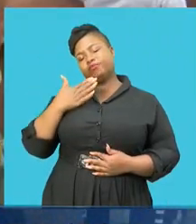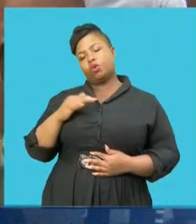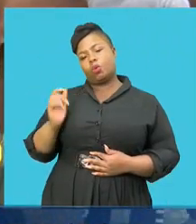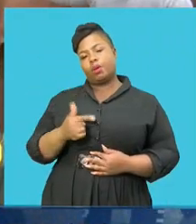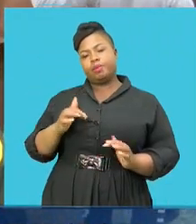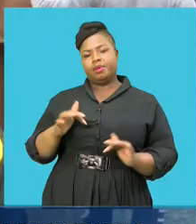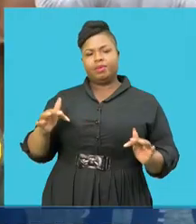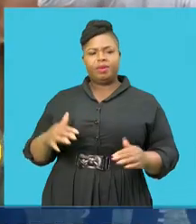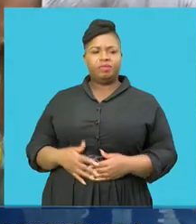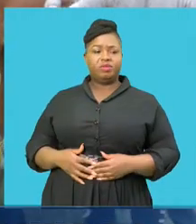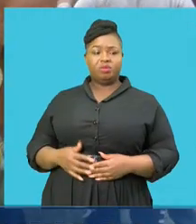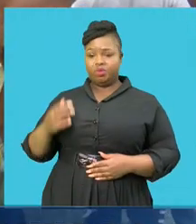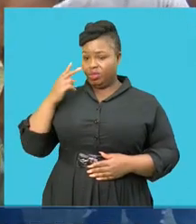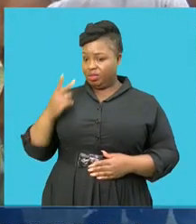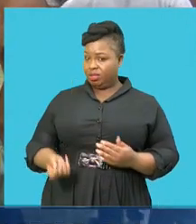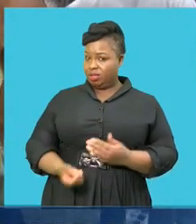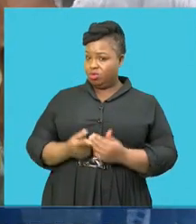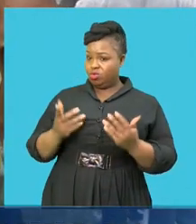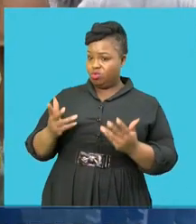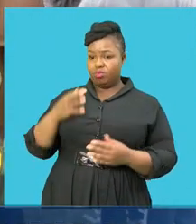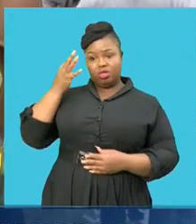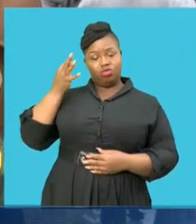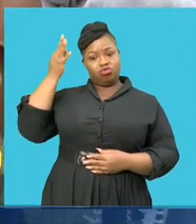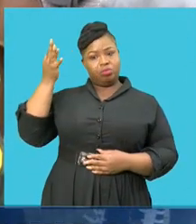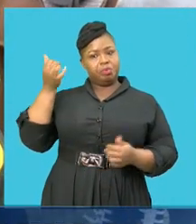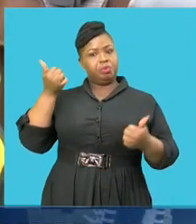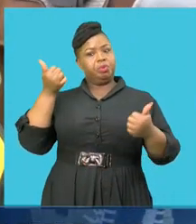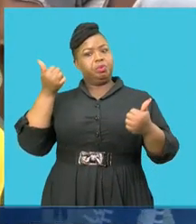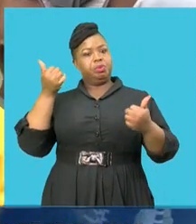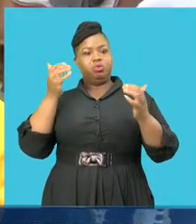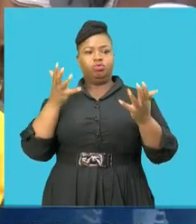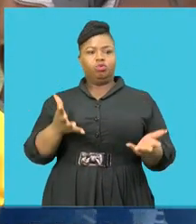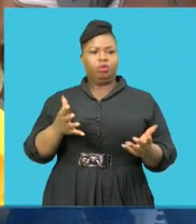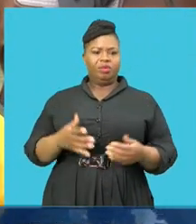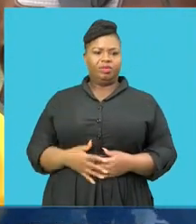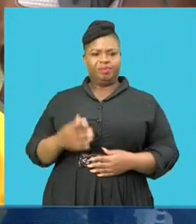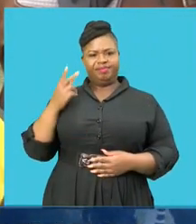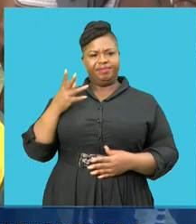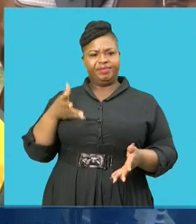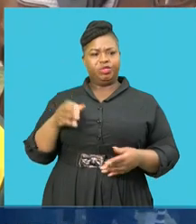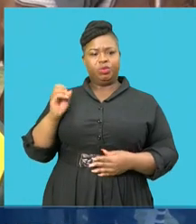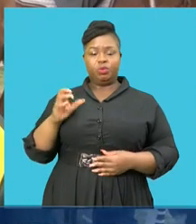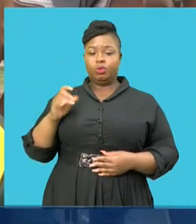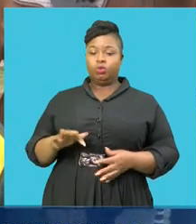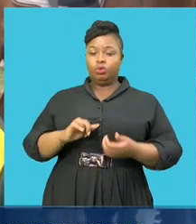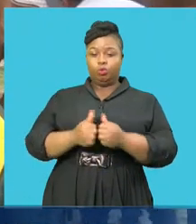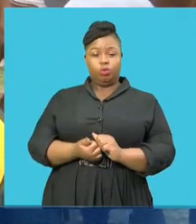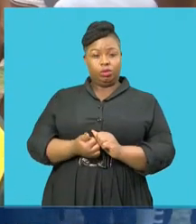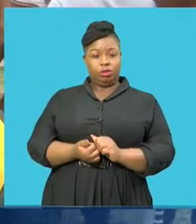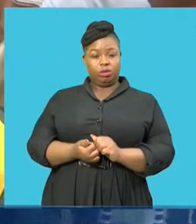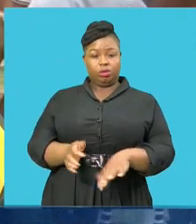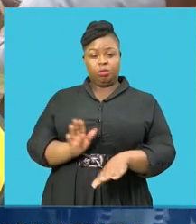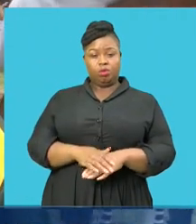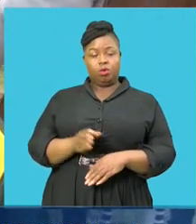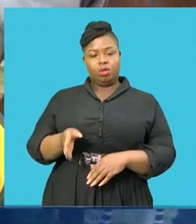abantu. Ngibone le nto lena yenzakala iphupho lami livele ngempela. Ngibone la eSoweto siyenze imidlalo le iza